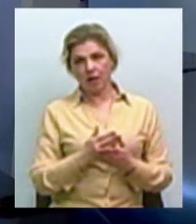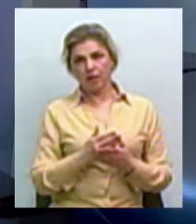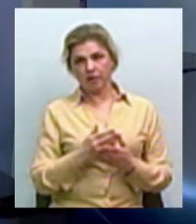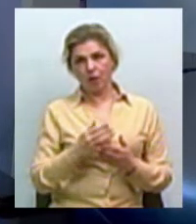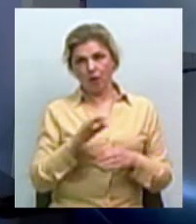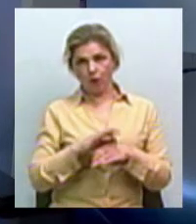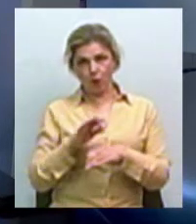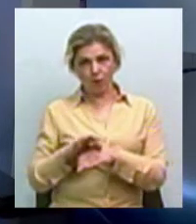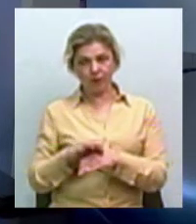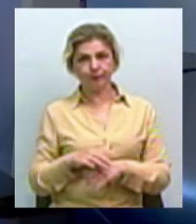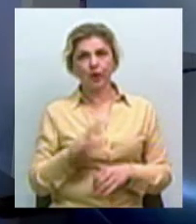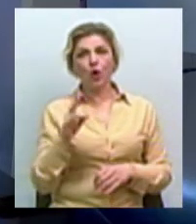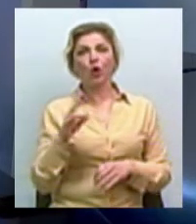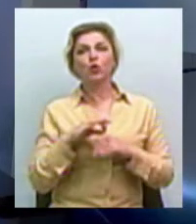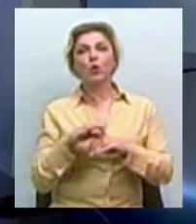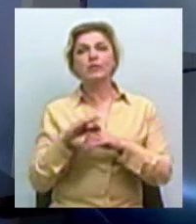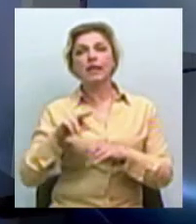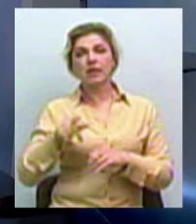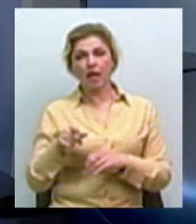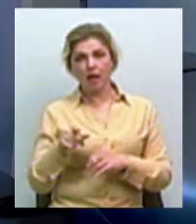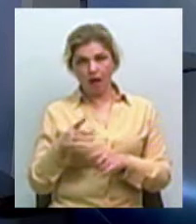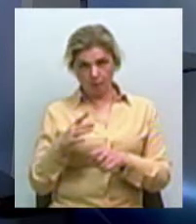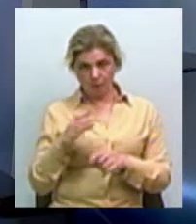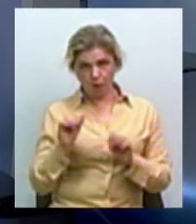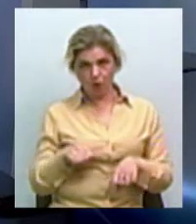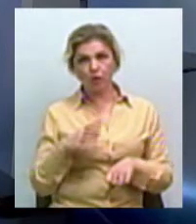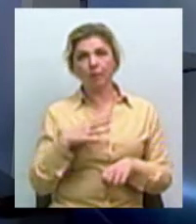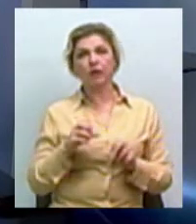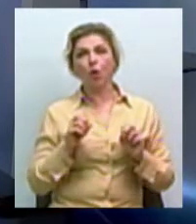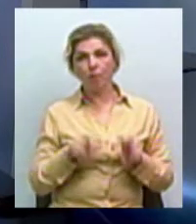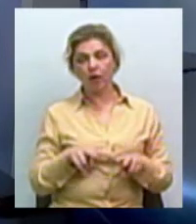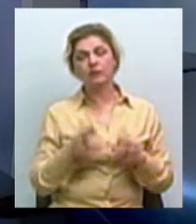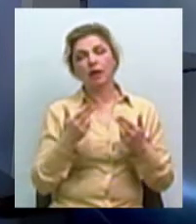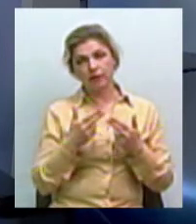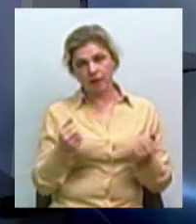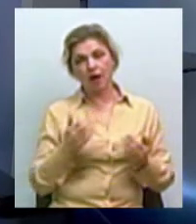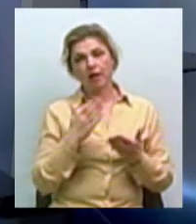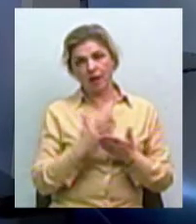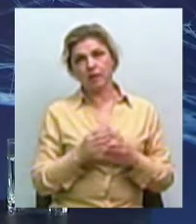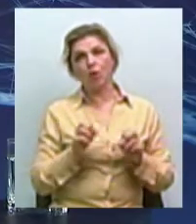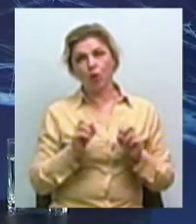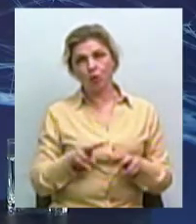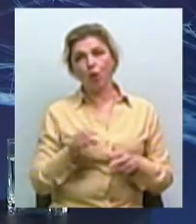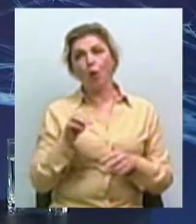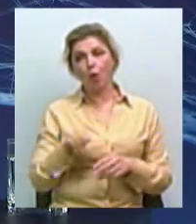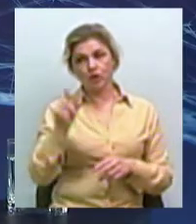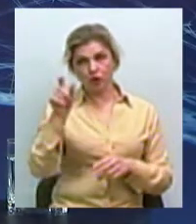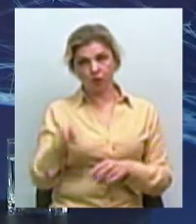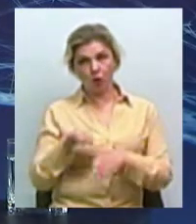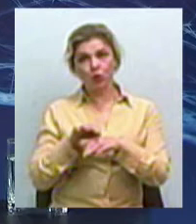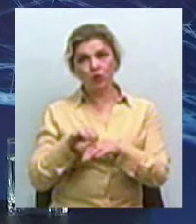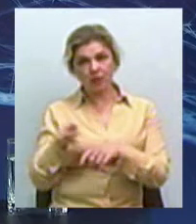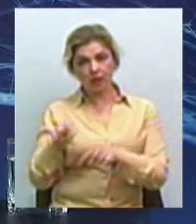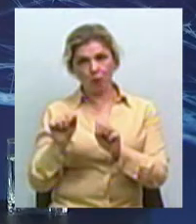носій представляє загрозу для того, що від нього можна заразитися? Він представляє загрозу, що від нього можна